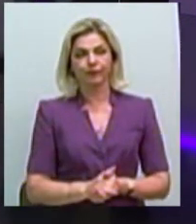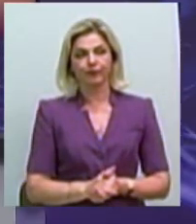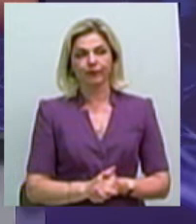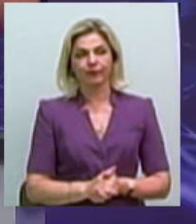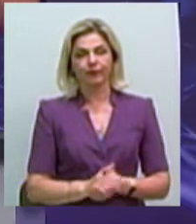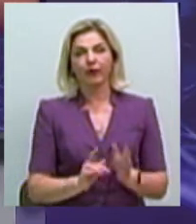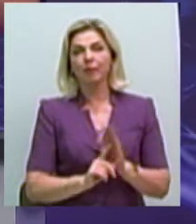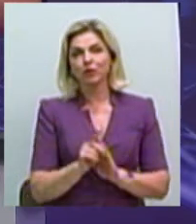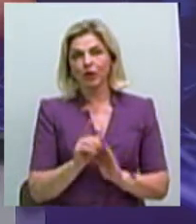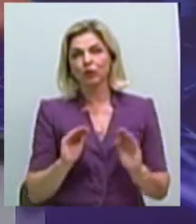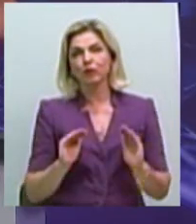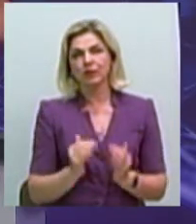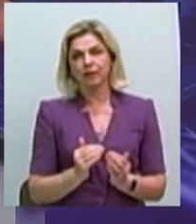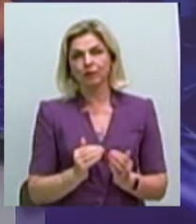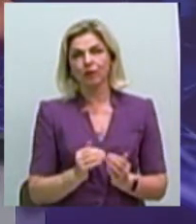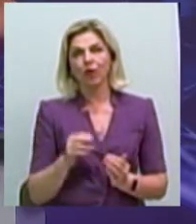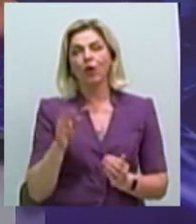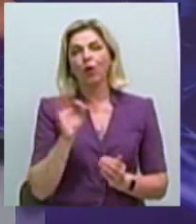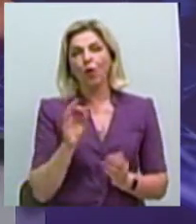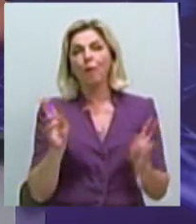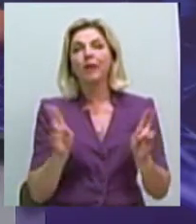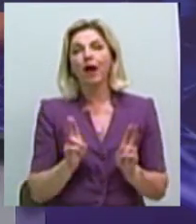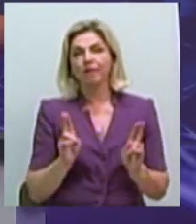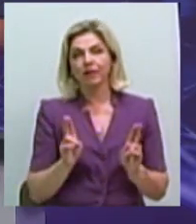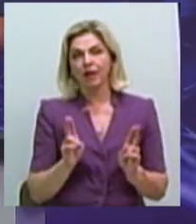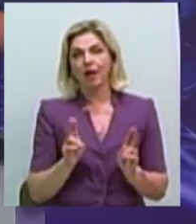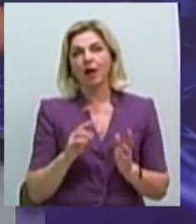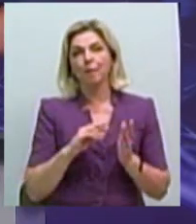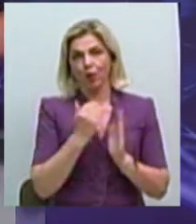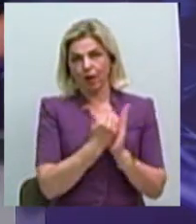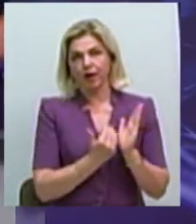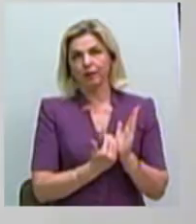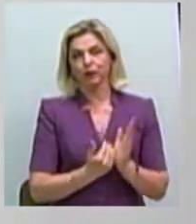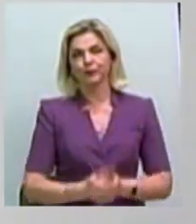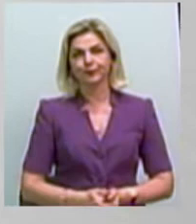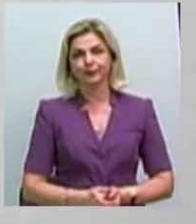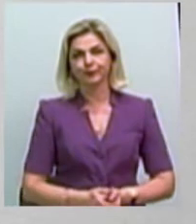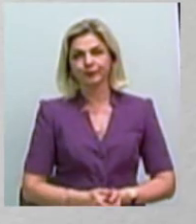спочатку стисло про правила проєкту. Візуалізовано, будь ласка.